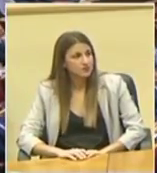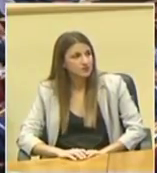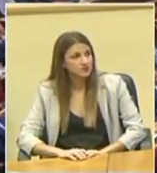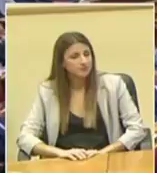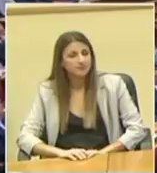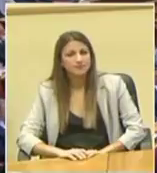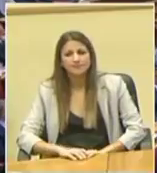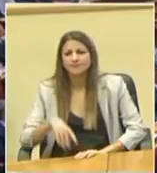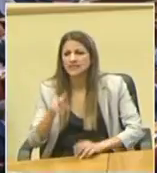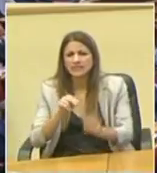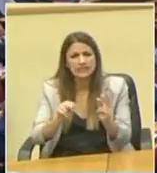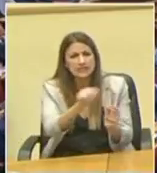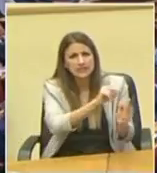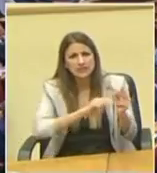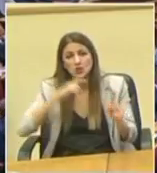Παρακαλώ.